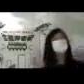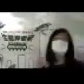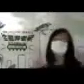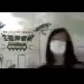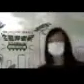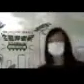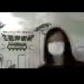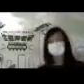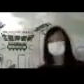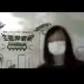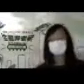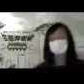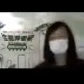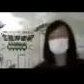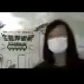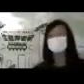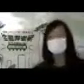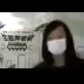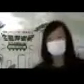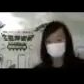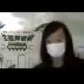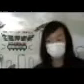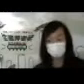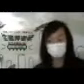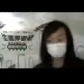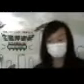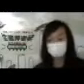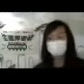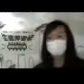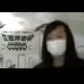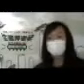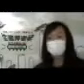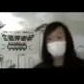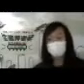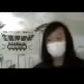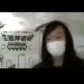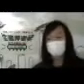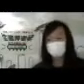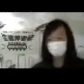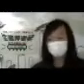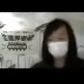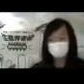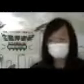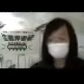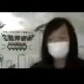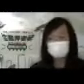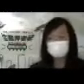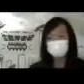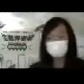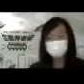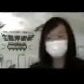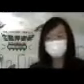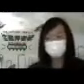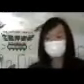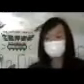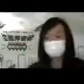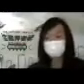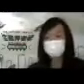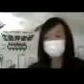以欣賞下樹木之外咧，咁實際上大樹為我哋帶嚟啲咩好處咧？